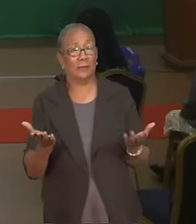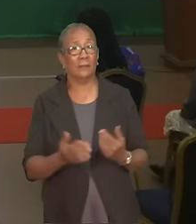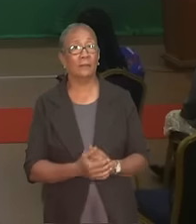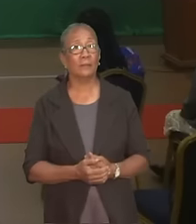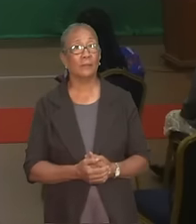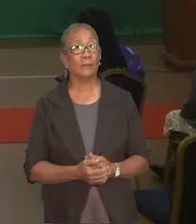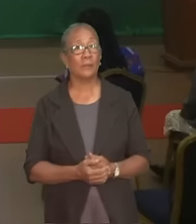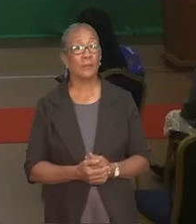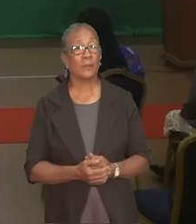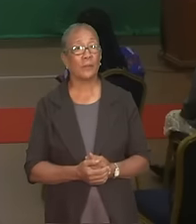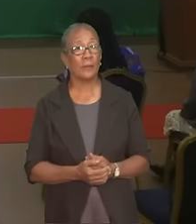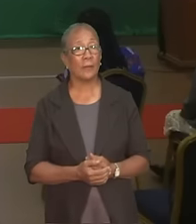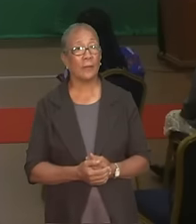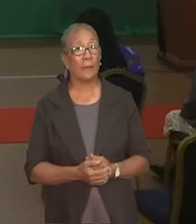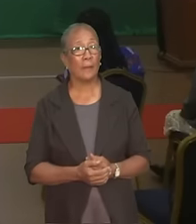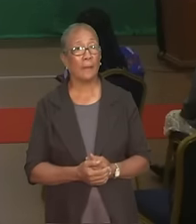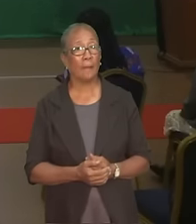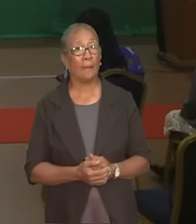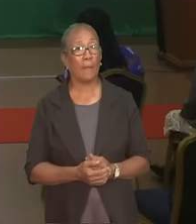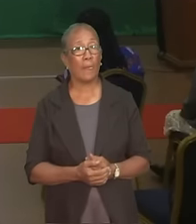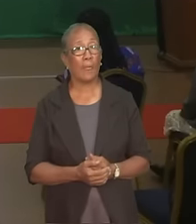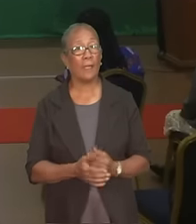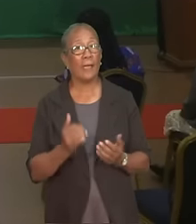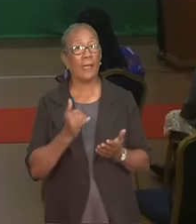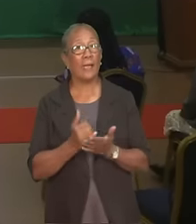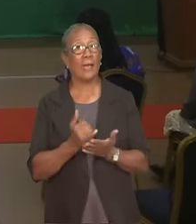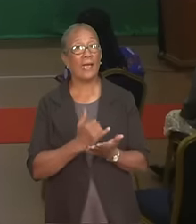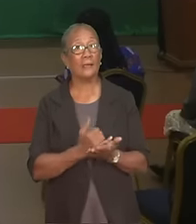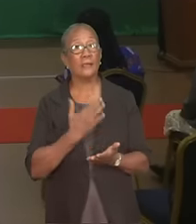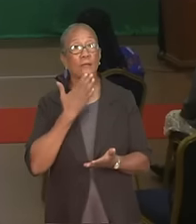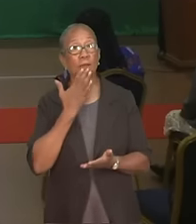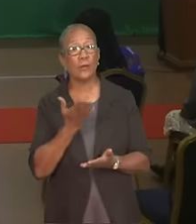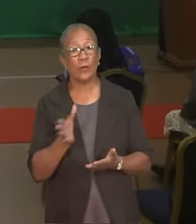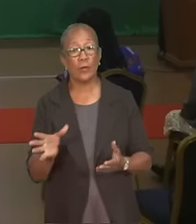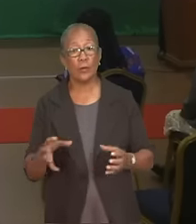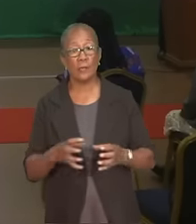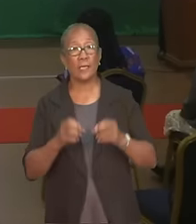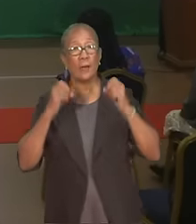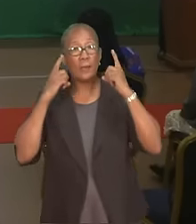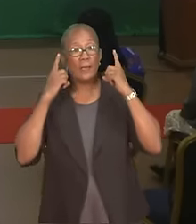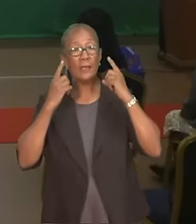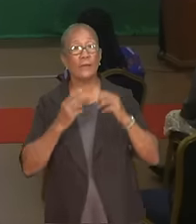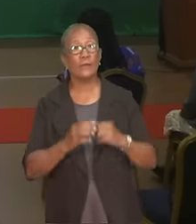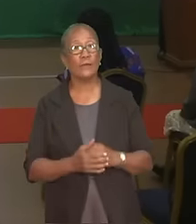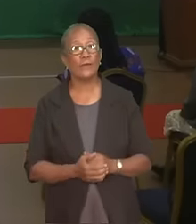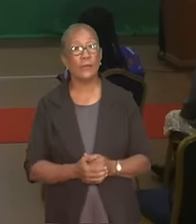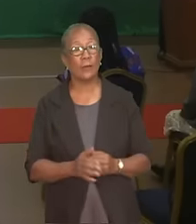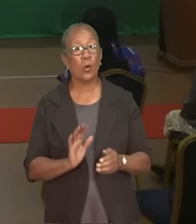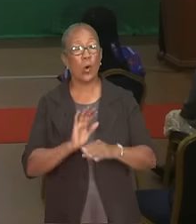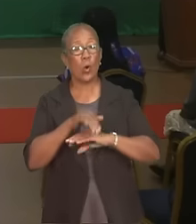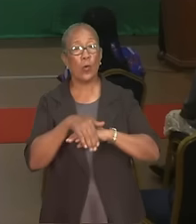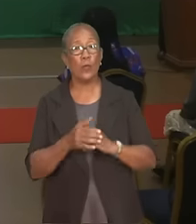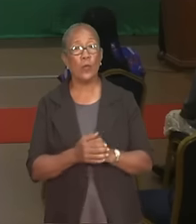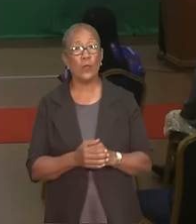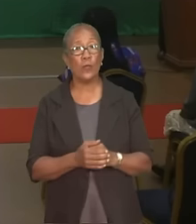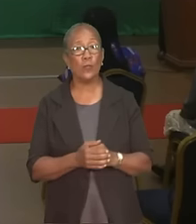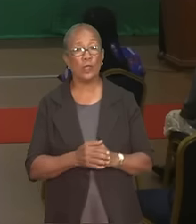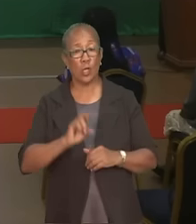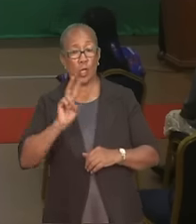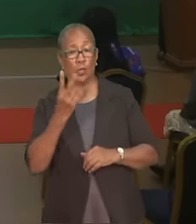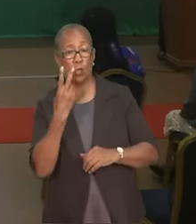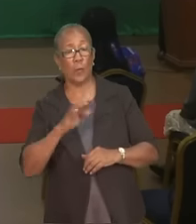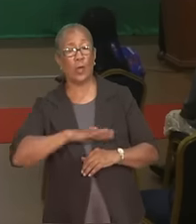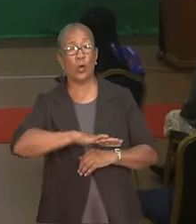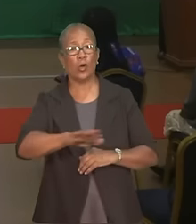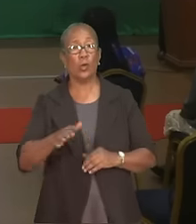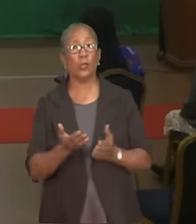het? Oké, dan hebben we een laatste vraag vanuit de samenleving aan de president. Ten aanzien van dubbele gronduitgiftes